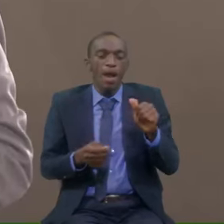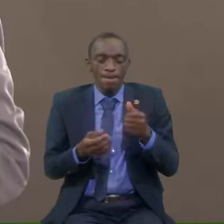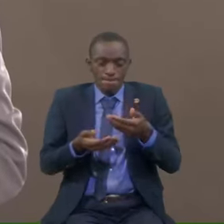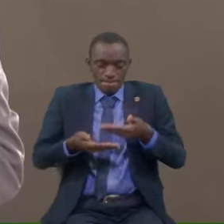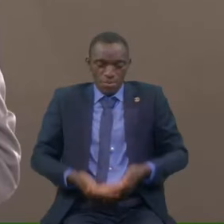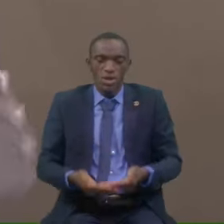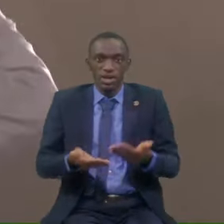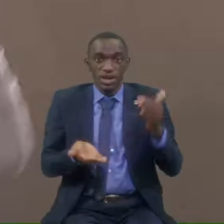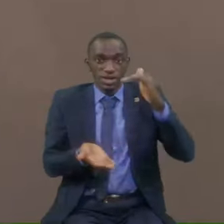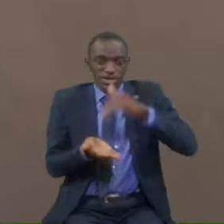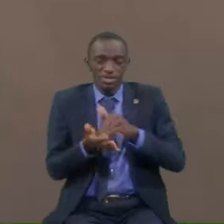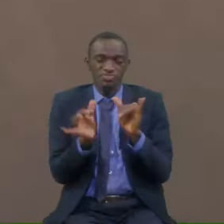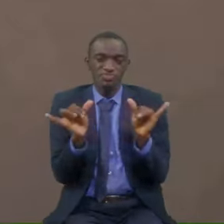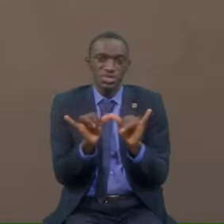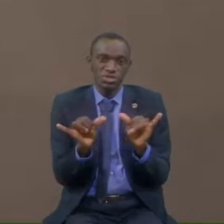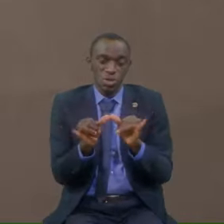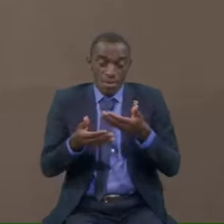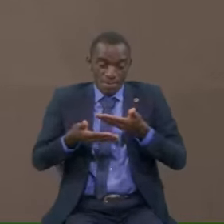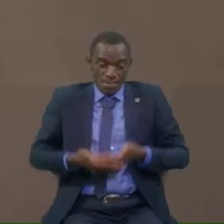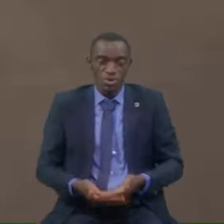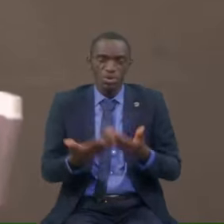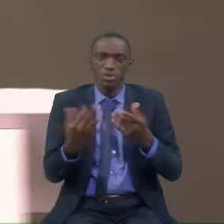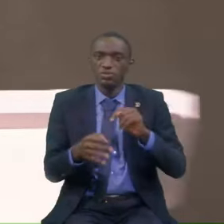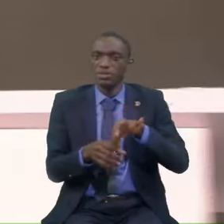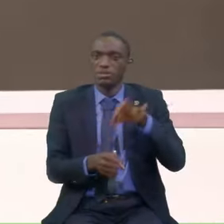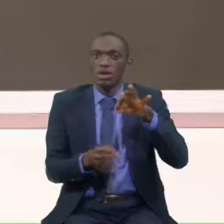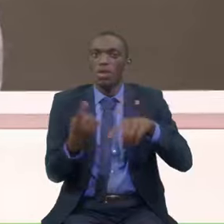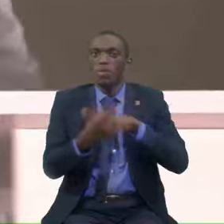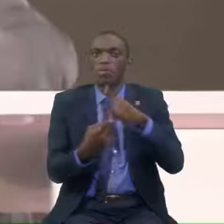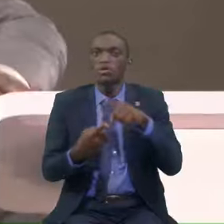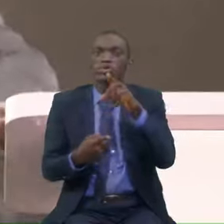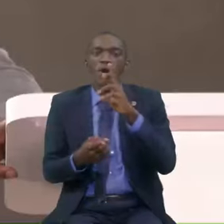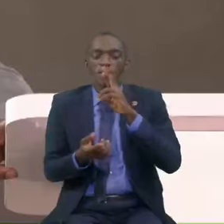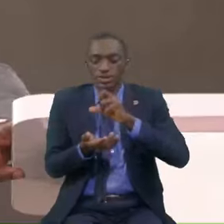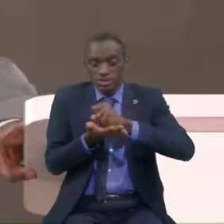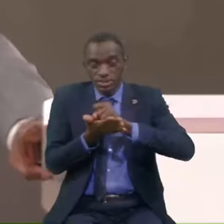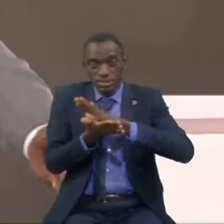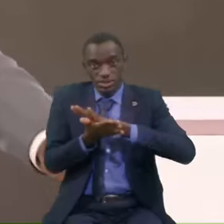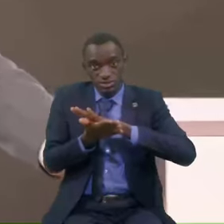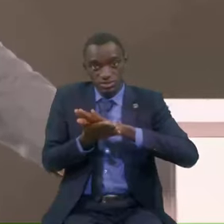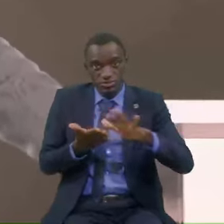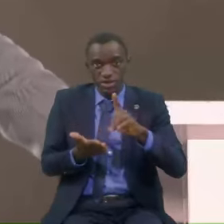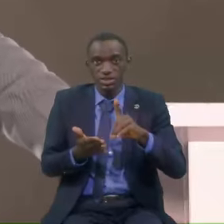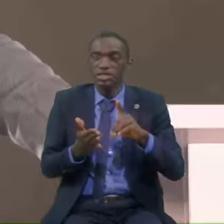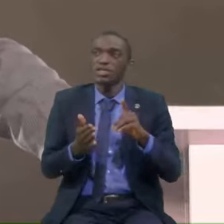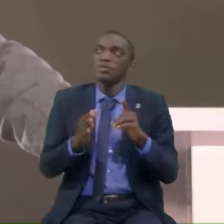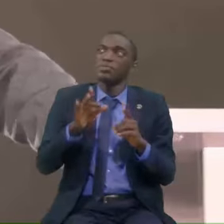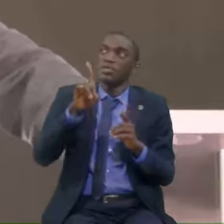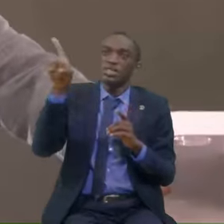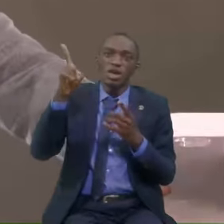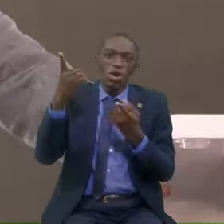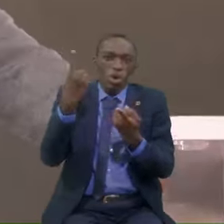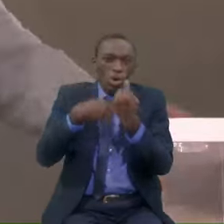Dans une mesure de nouvelle naissance, née de l'Esprit. Quand nous sommes sanctifiés, il vient.